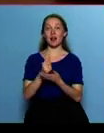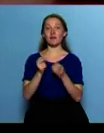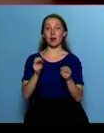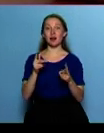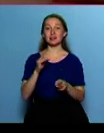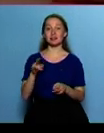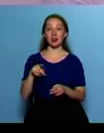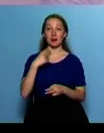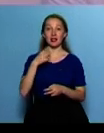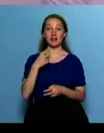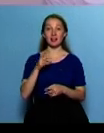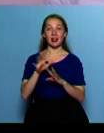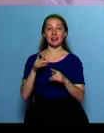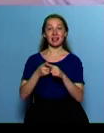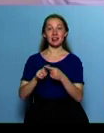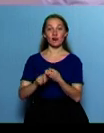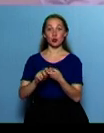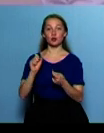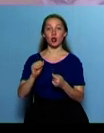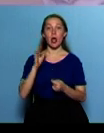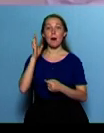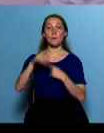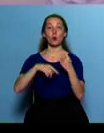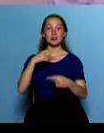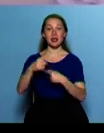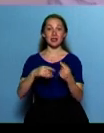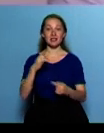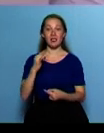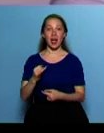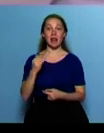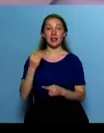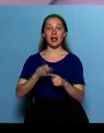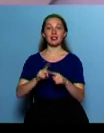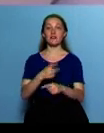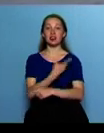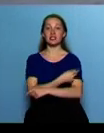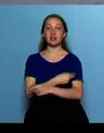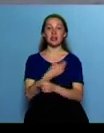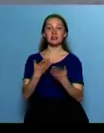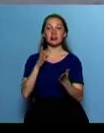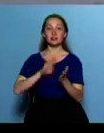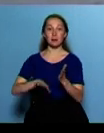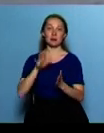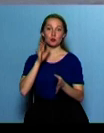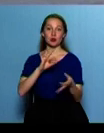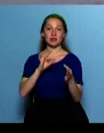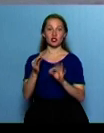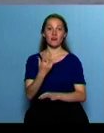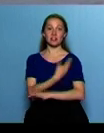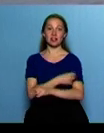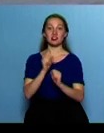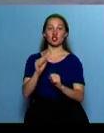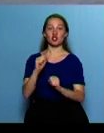говорят специалисты, не в самом вирусе, а его последствиях. Как правило, заболевание провоцирует тяжелые осложнения. Вакцинация – единственный способ защитить